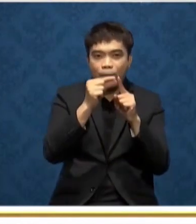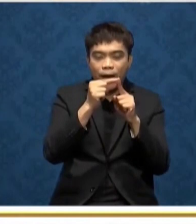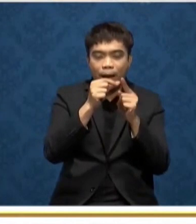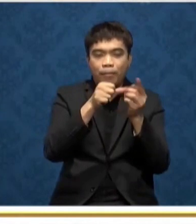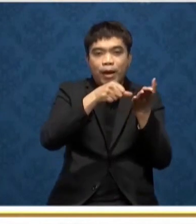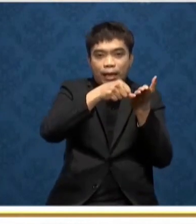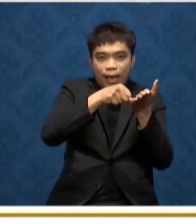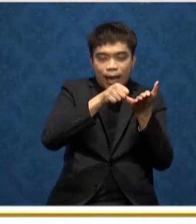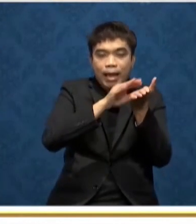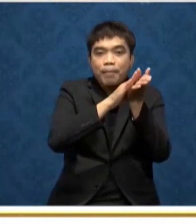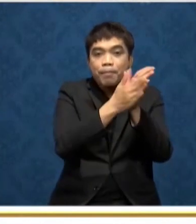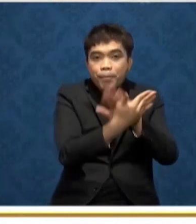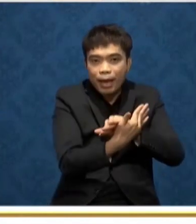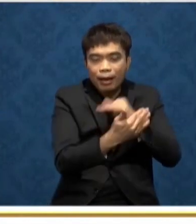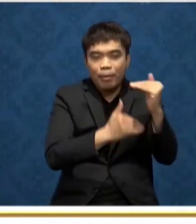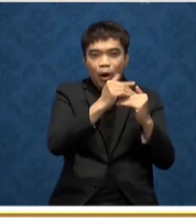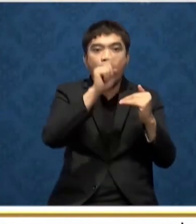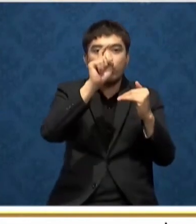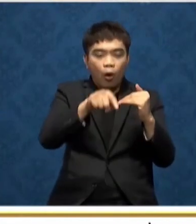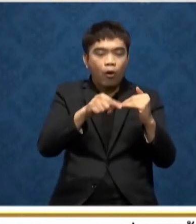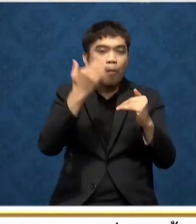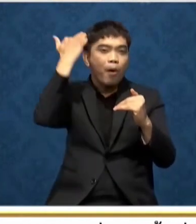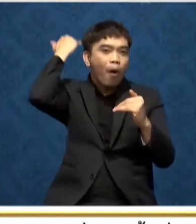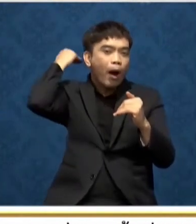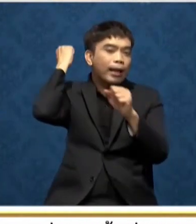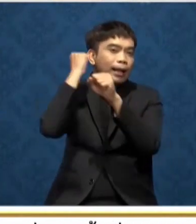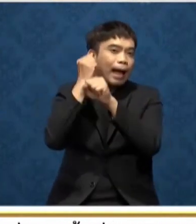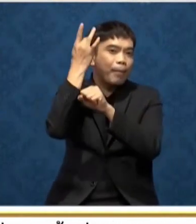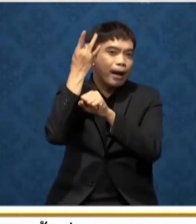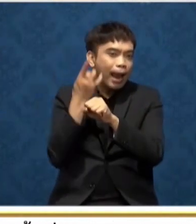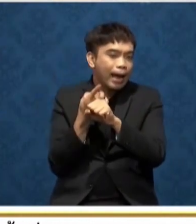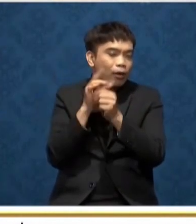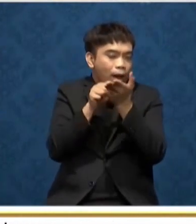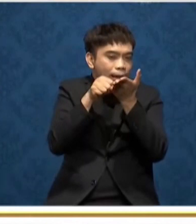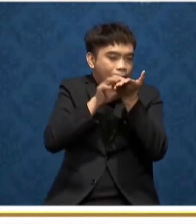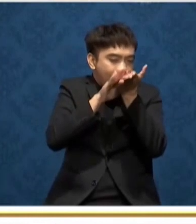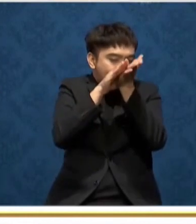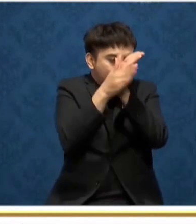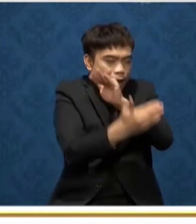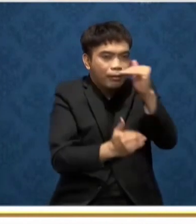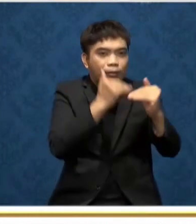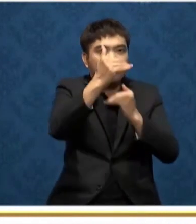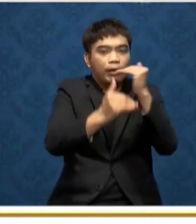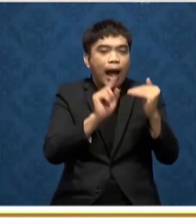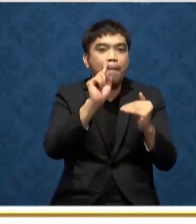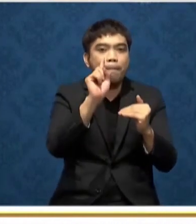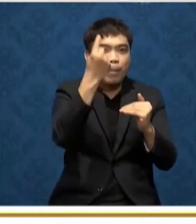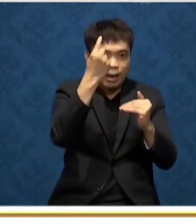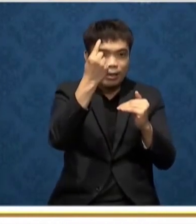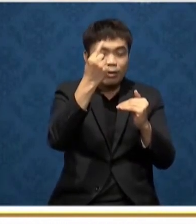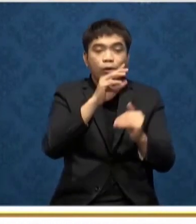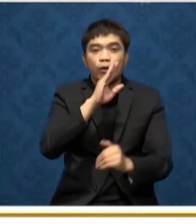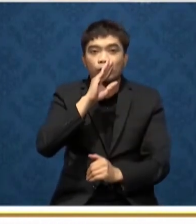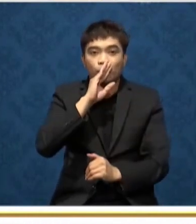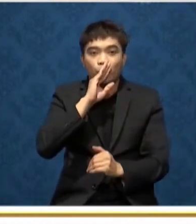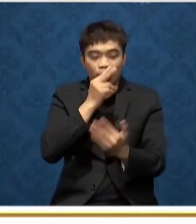ปเรากต้นถึงสิงที่ดำเนินการไปแล้วต้ทำให้เกดกเปลี่ยแปลงให้เกดผลที่แตกต่างจากสิ่งที่เคยทำมาแตถ้า